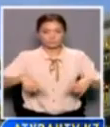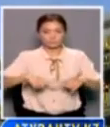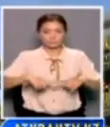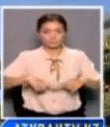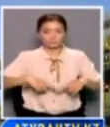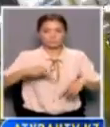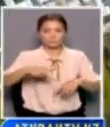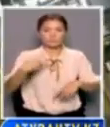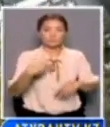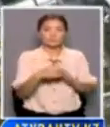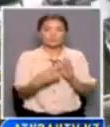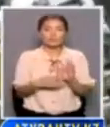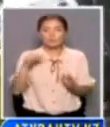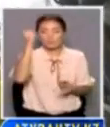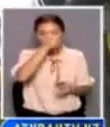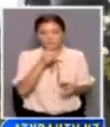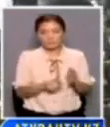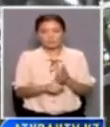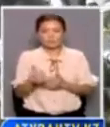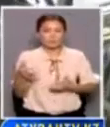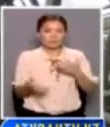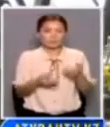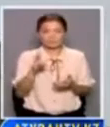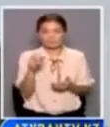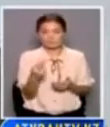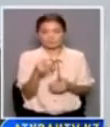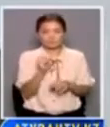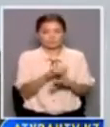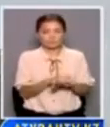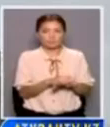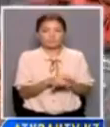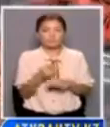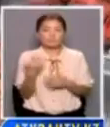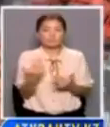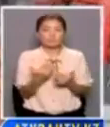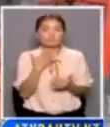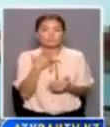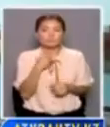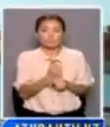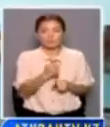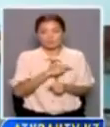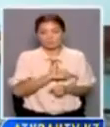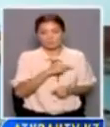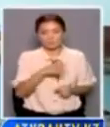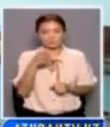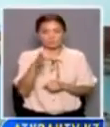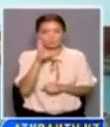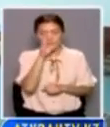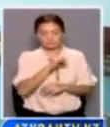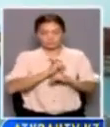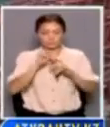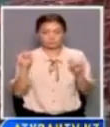в конце 2019 года начата разработка Национального банка данных минеральных ресурсов, что в будущем